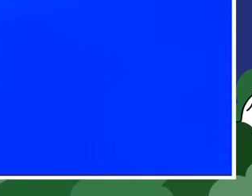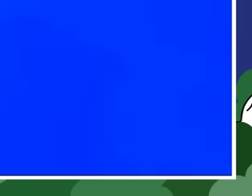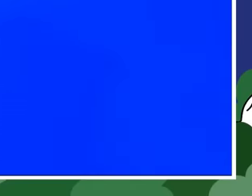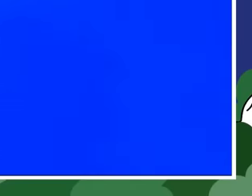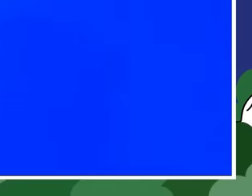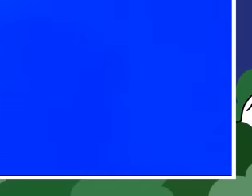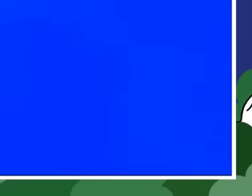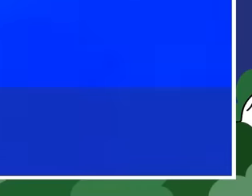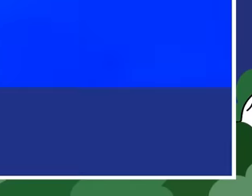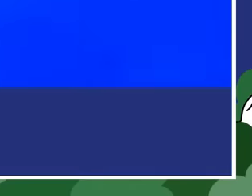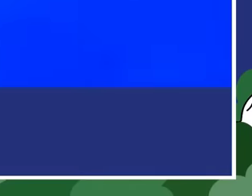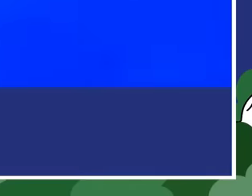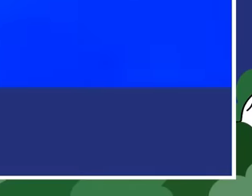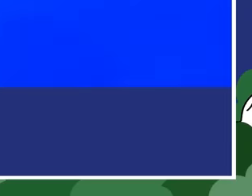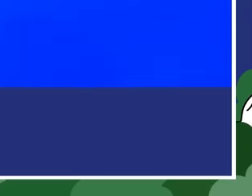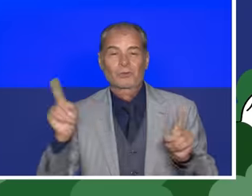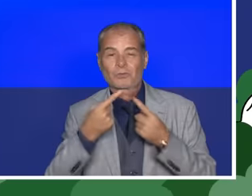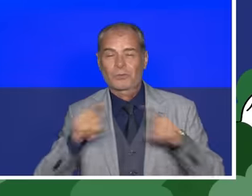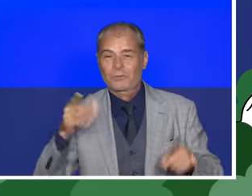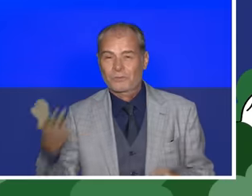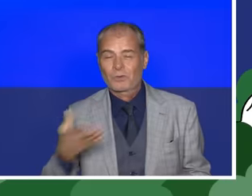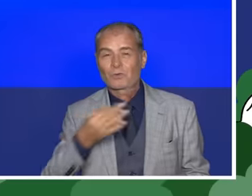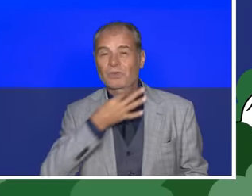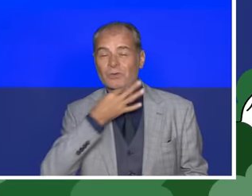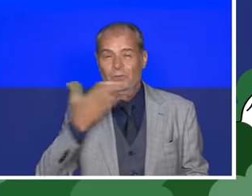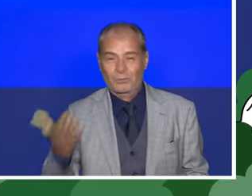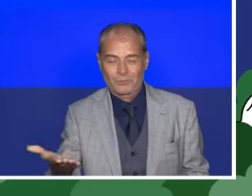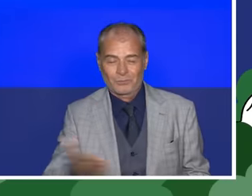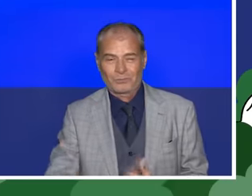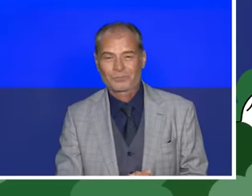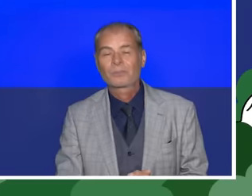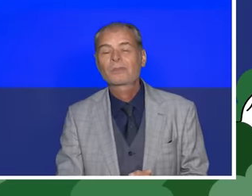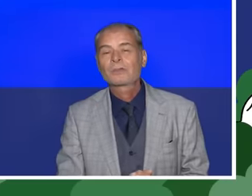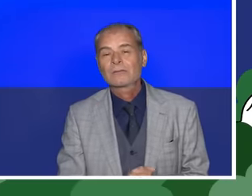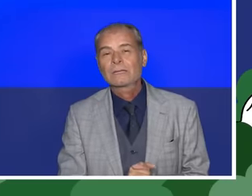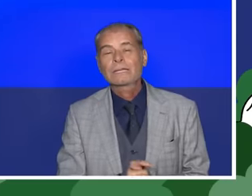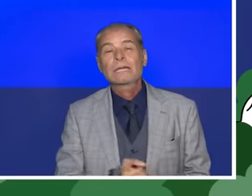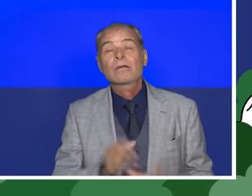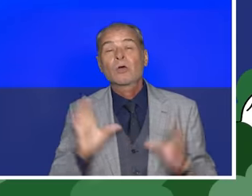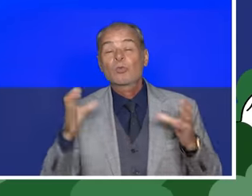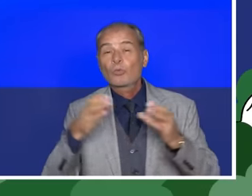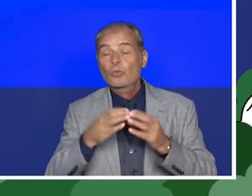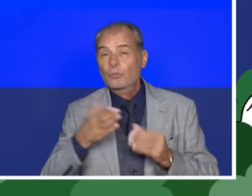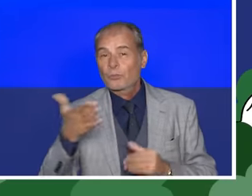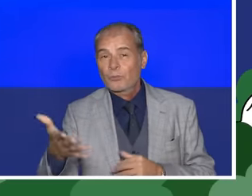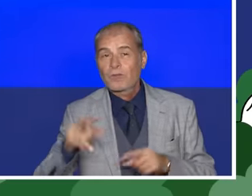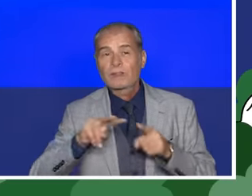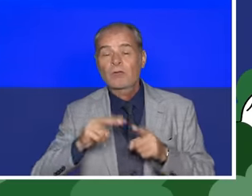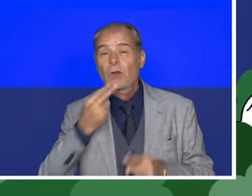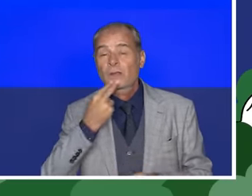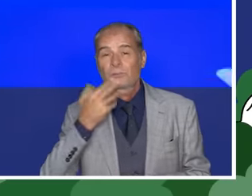yaşattıkları güzel müzik şöleni için teşekkür ediyorum Ayrıca ekibime de Mevlana